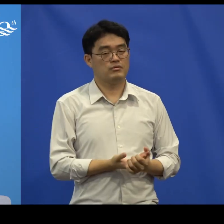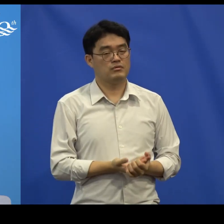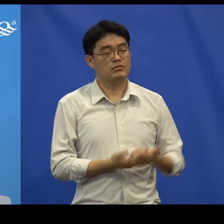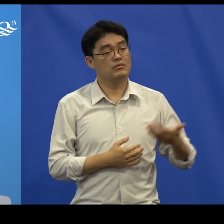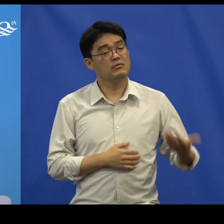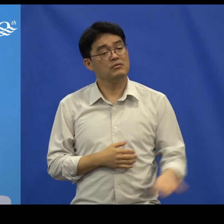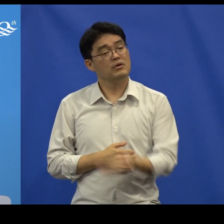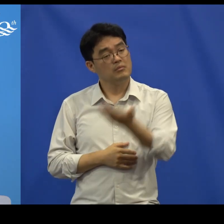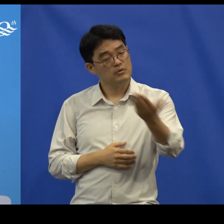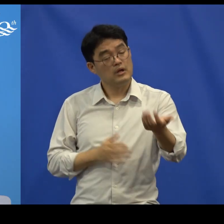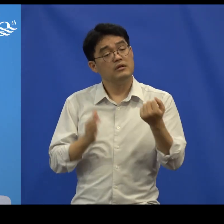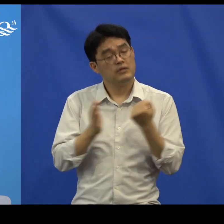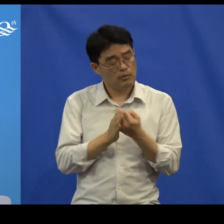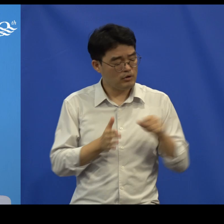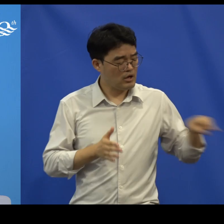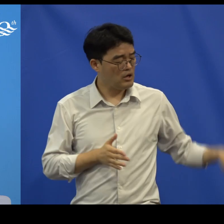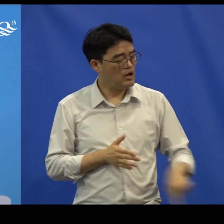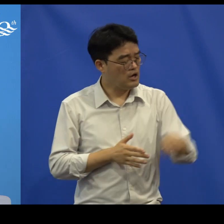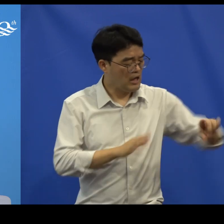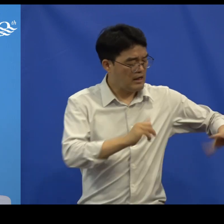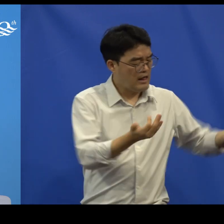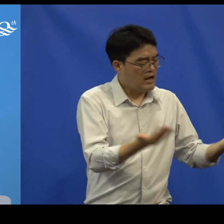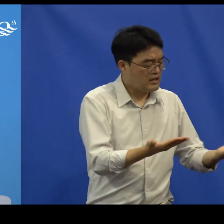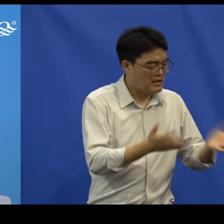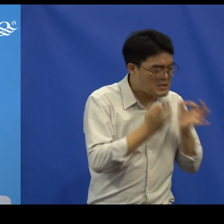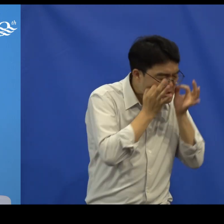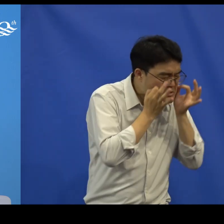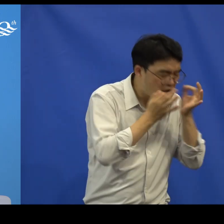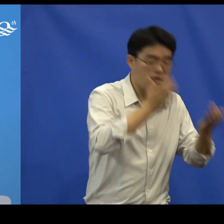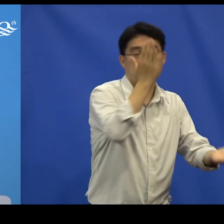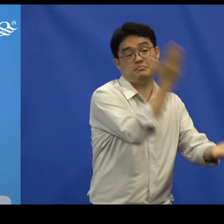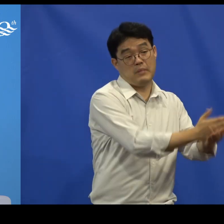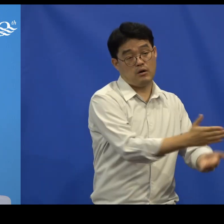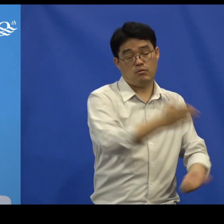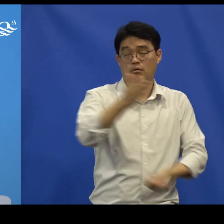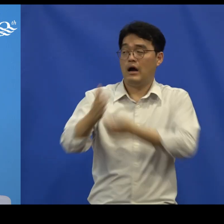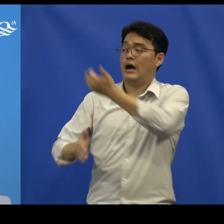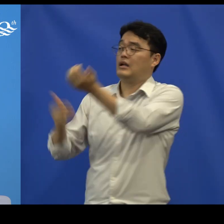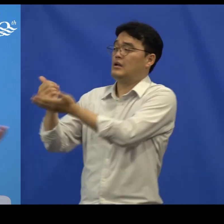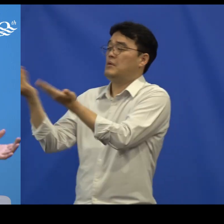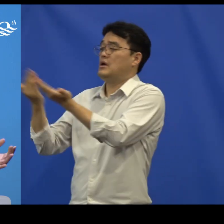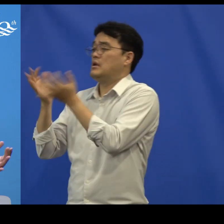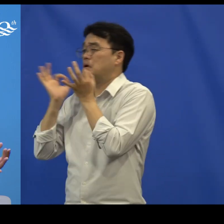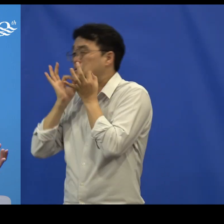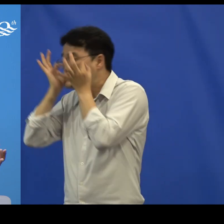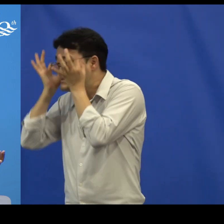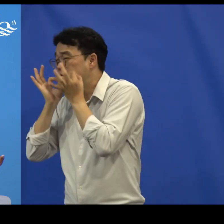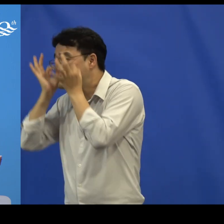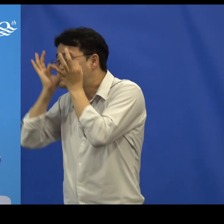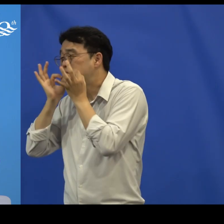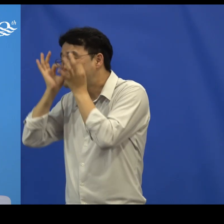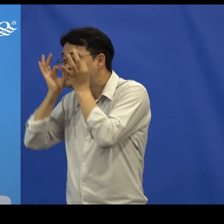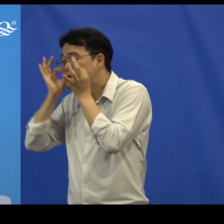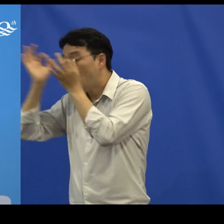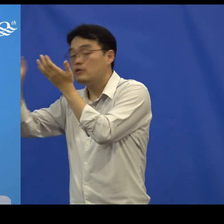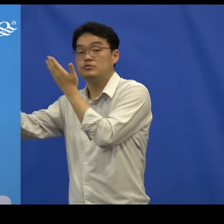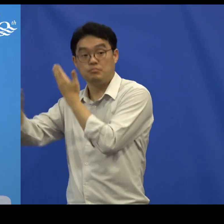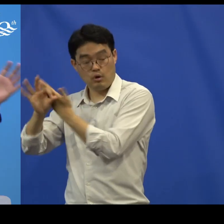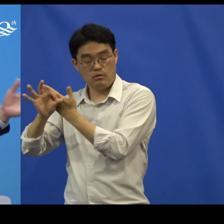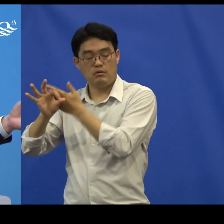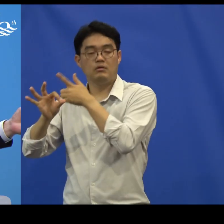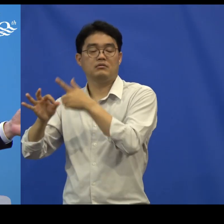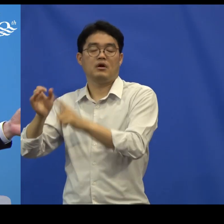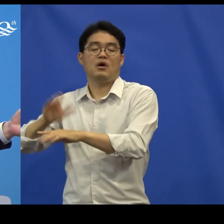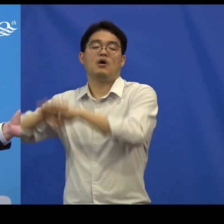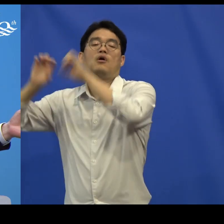되라. 이는 너희 수고가 헛되지 않는다. 그러니까 여러분, 우리의 모든 수고가 다 헛돼요.